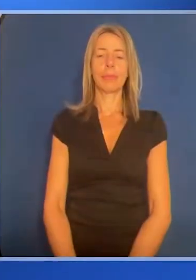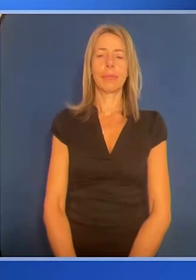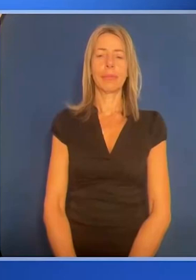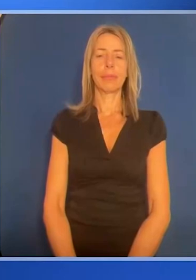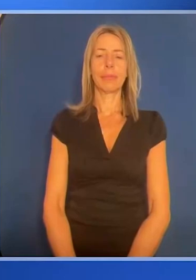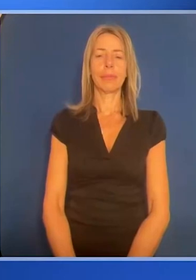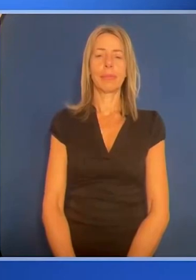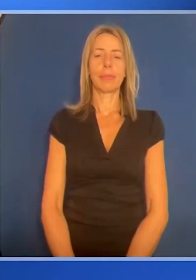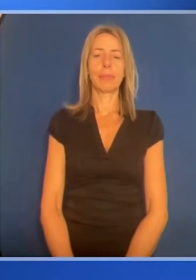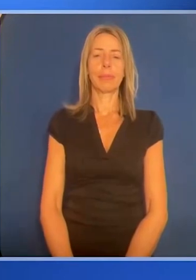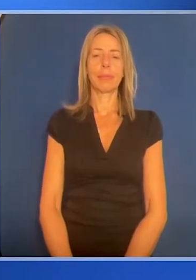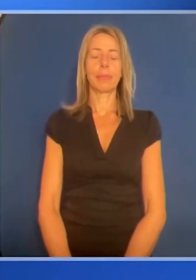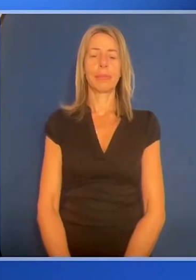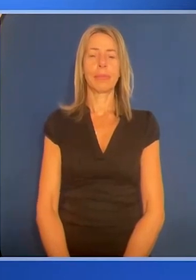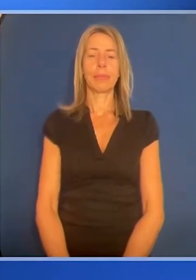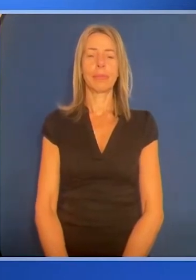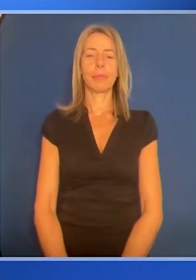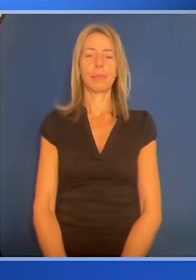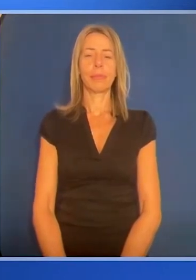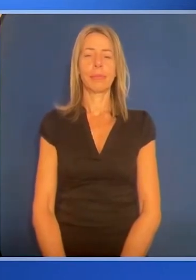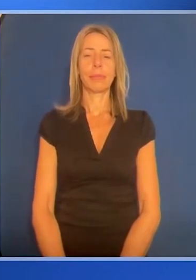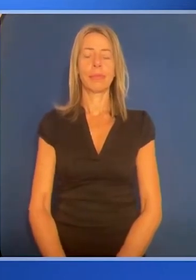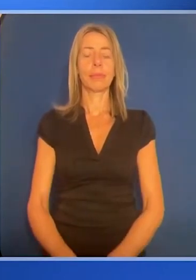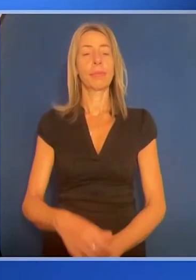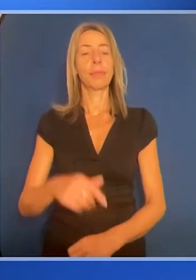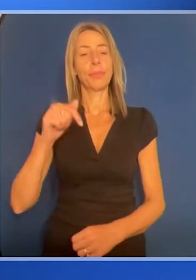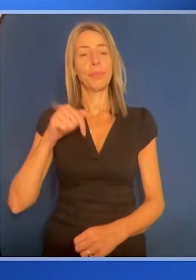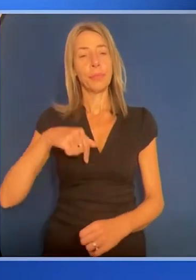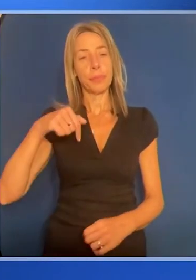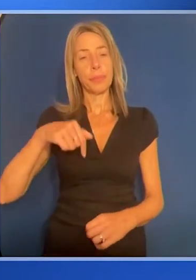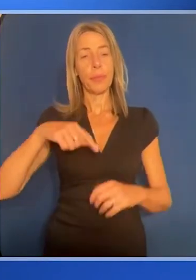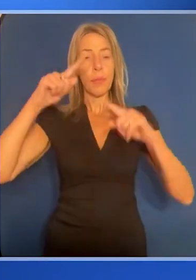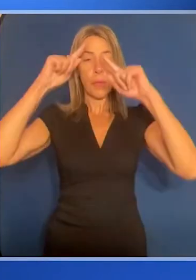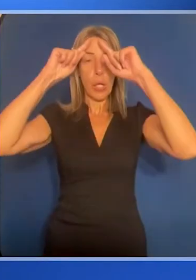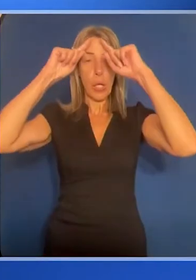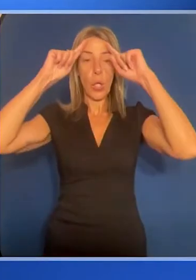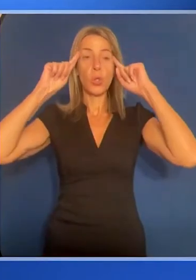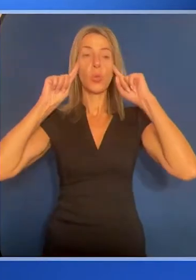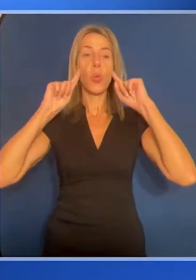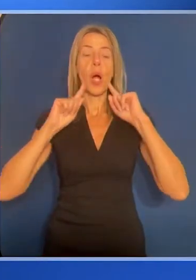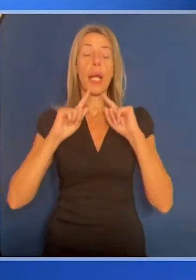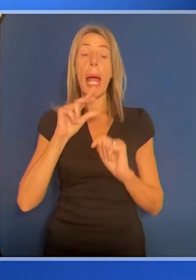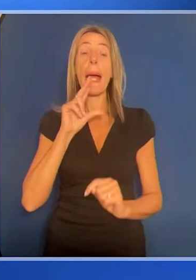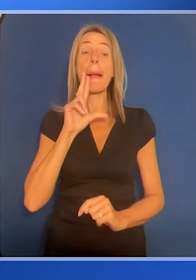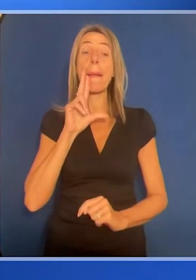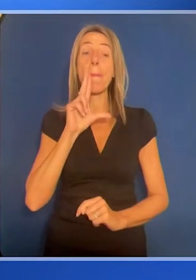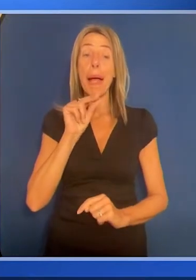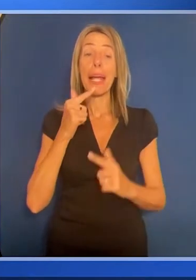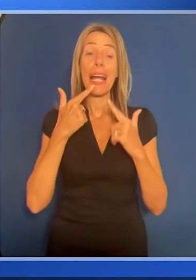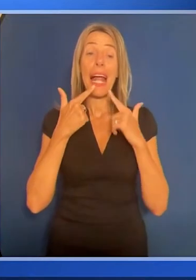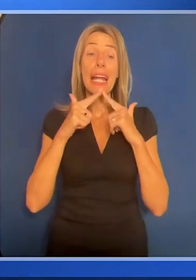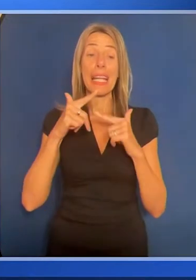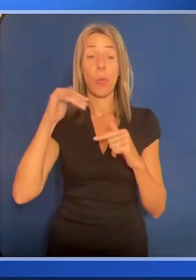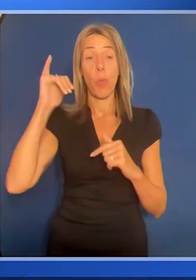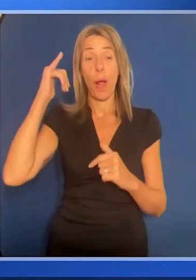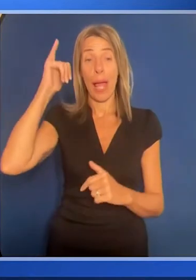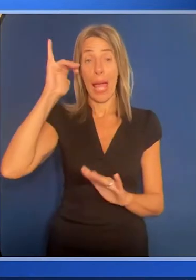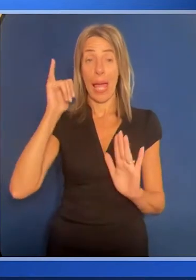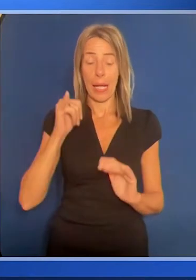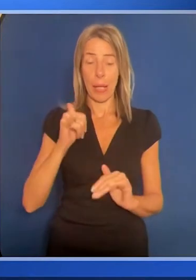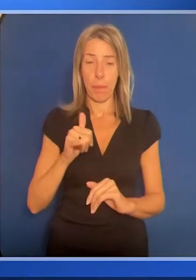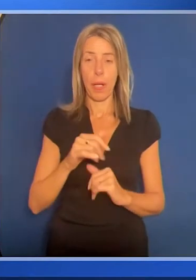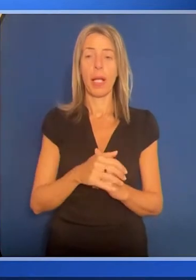الاقدس يسر المؤمنين الناطقين اللغه العربيه الحاضرين هنا اليوم ان يؤكدوا لكم